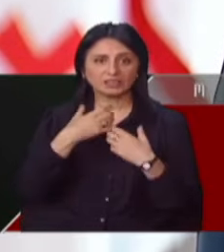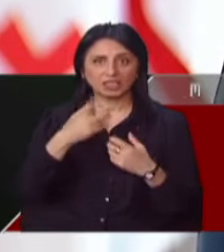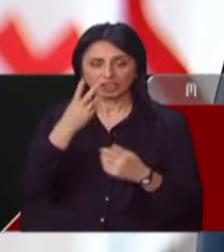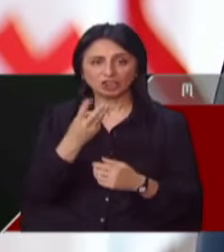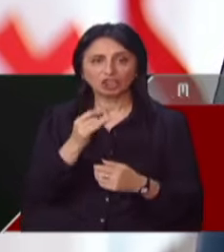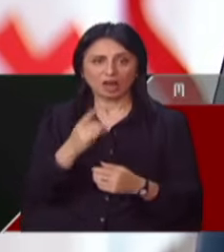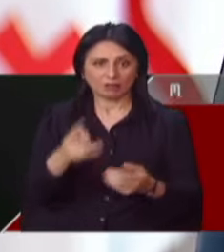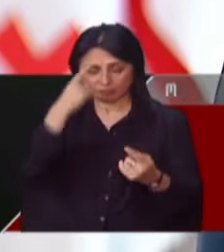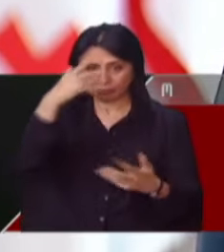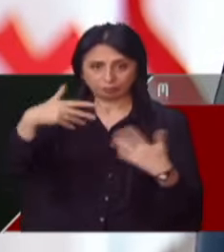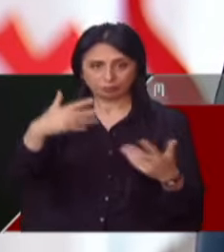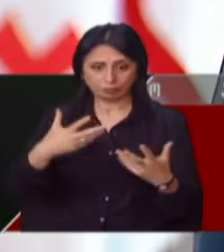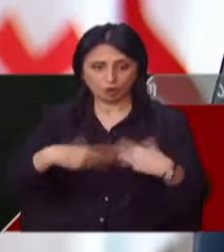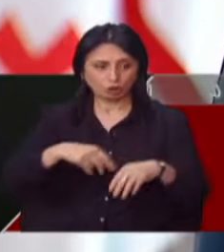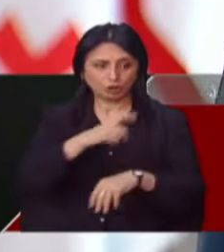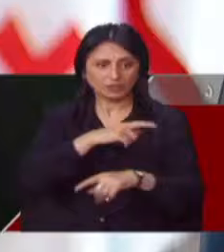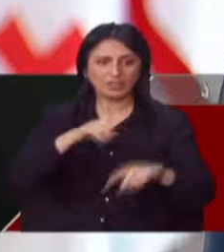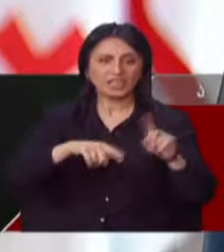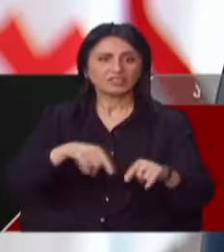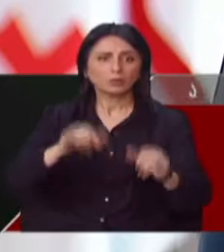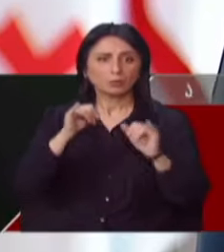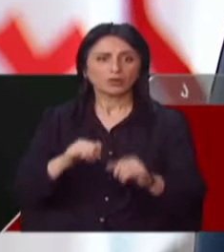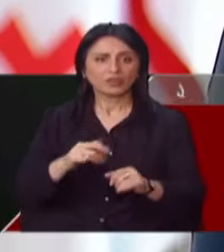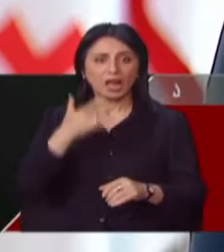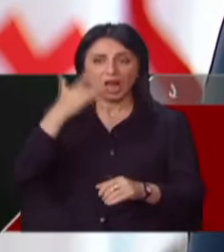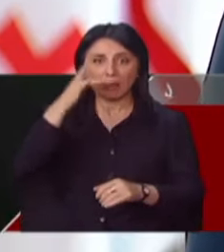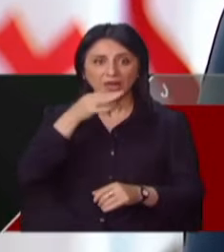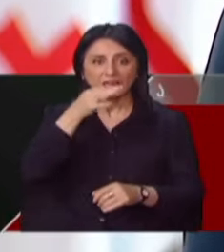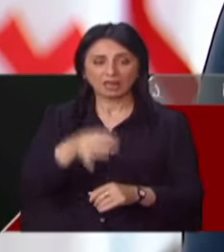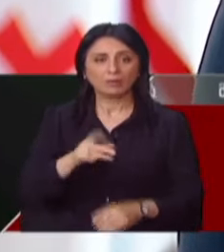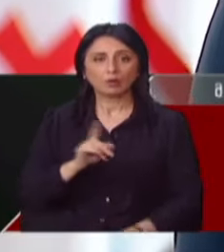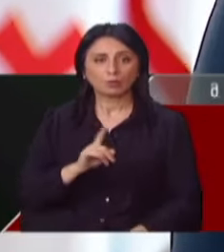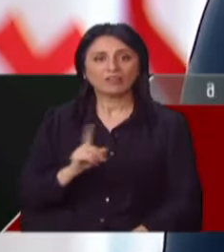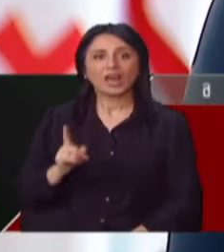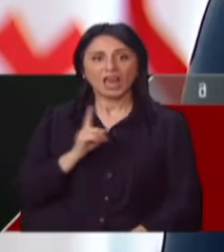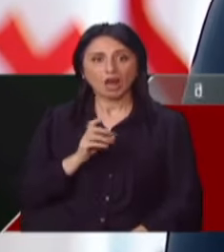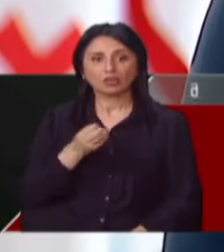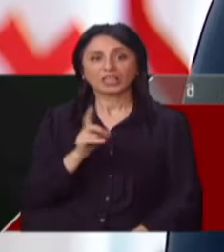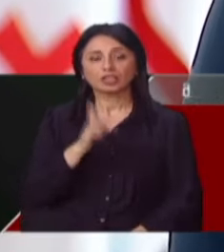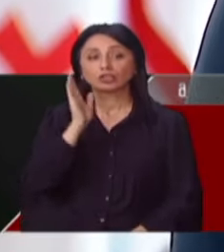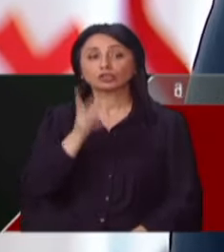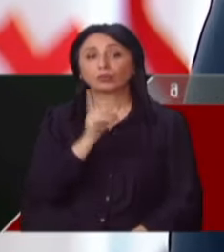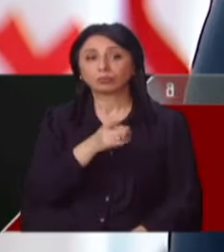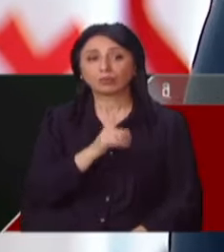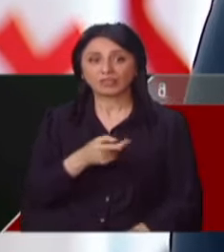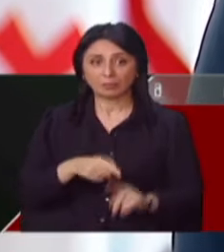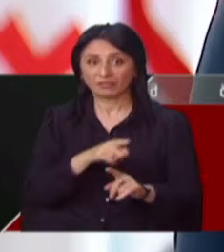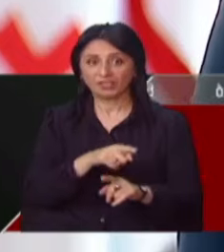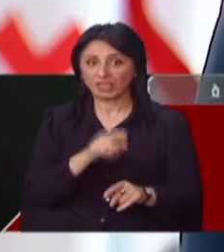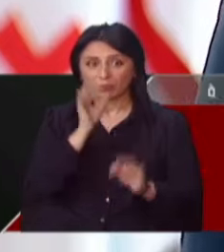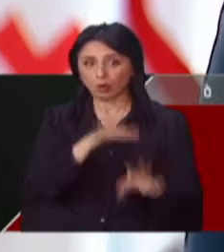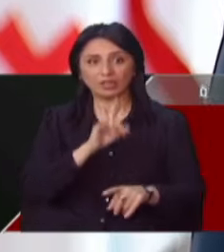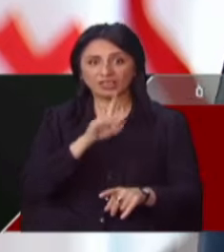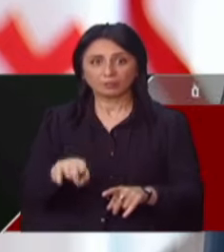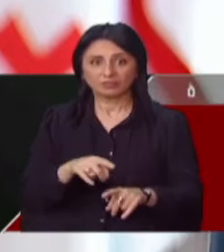თავი, საკუთარი ოჯახის წევრები, ნათესავები. როდესაც ამერიკელები გეუბნებიან, რომ ელოდე კიდე რაღაცას ჩემგან, იმიტომ რომ ამას შენ ასე არ